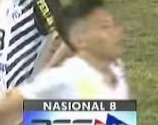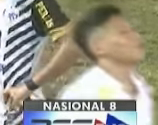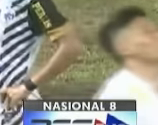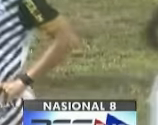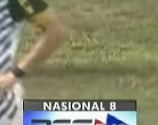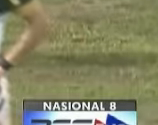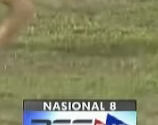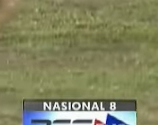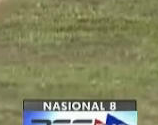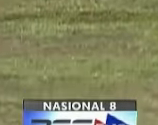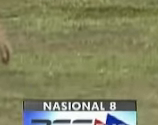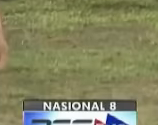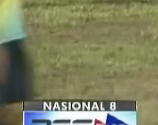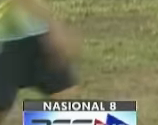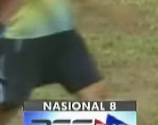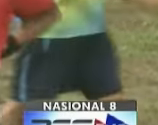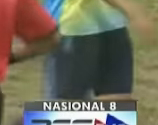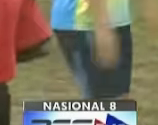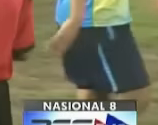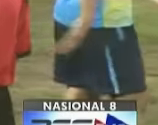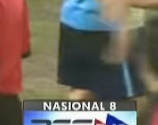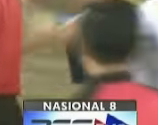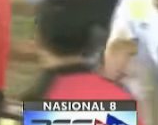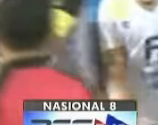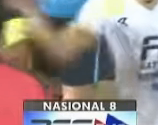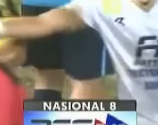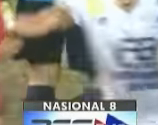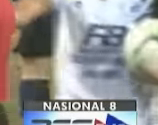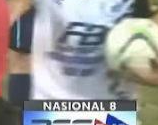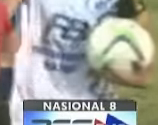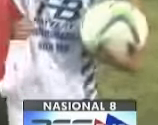Insiden kad merah cemari aksi akhir piala IPT.